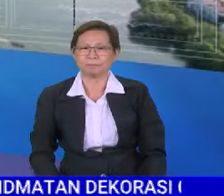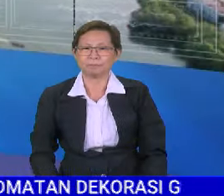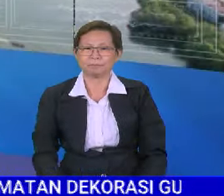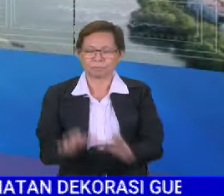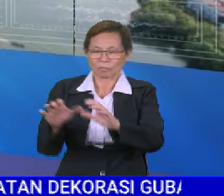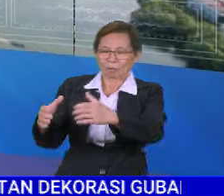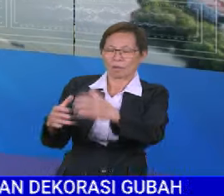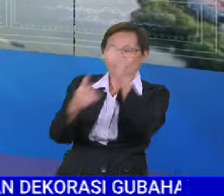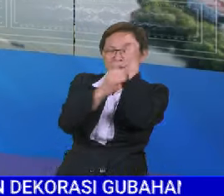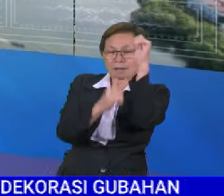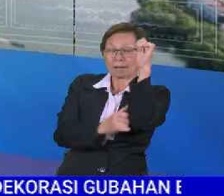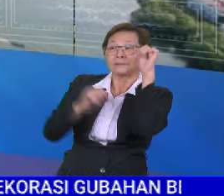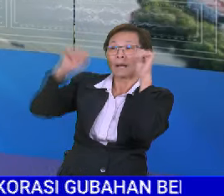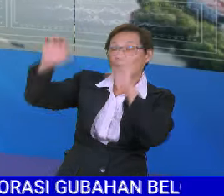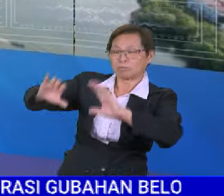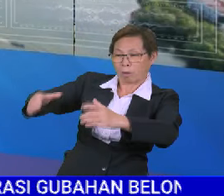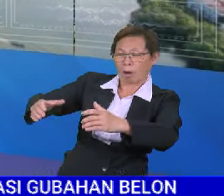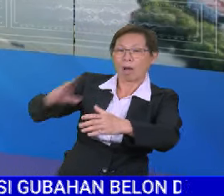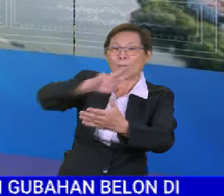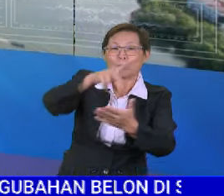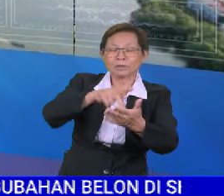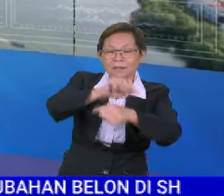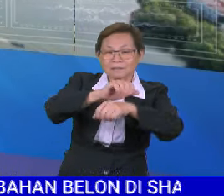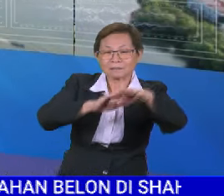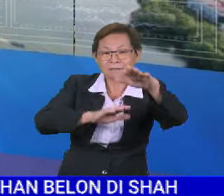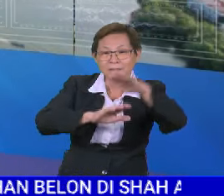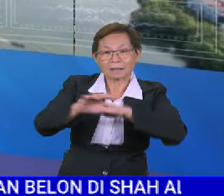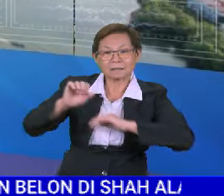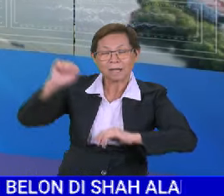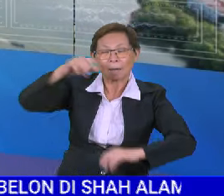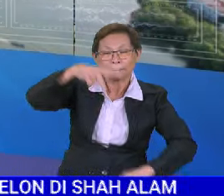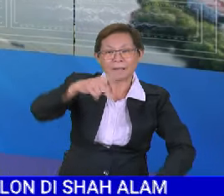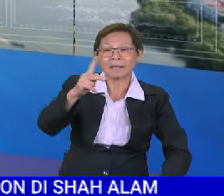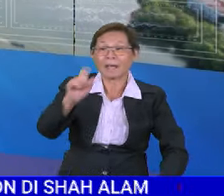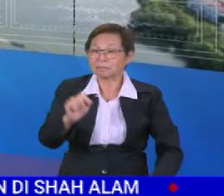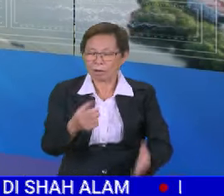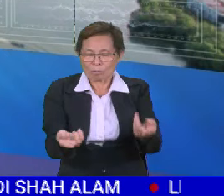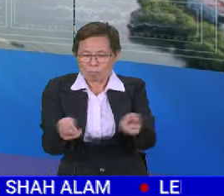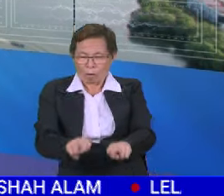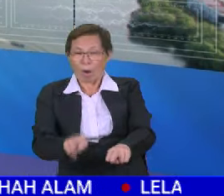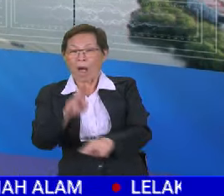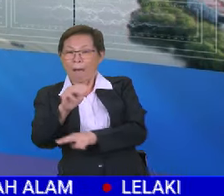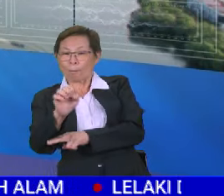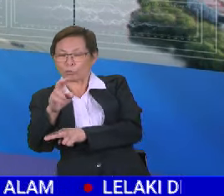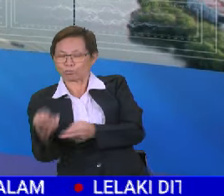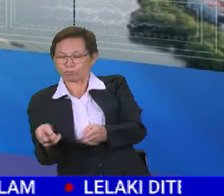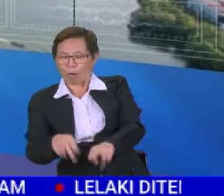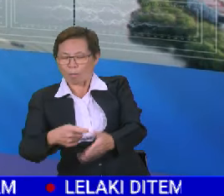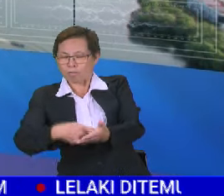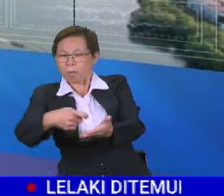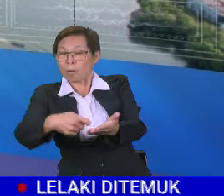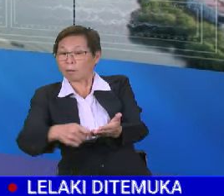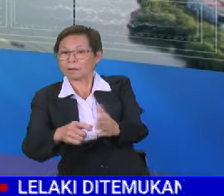kumpulan Yayasan Sabah melalui pusat craft tangan Sabah pikes menandatangani memorandum persepahaman MOU